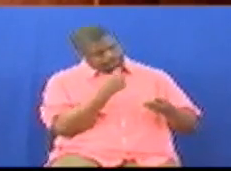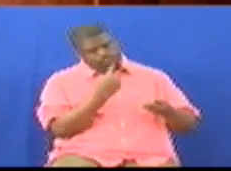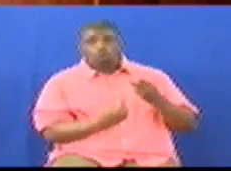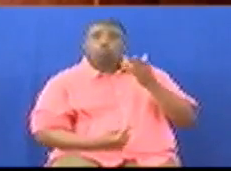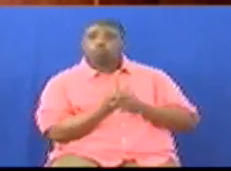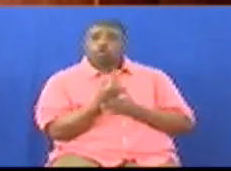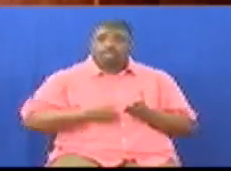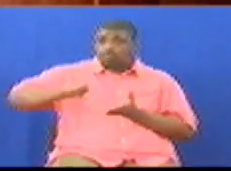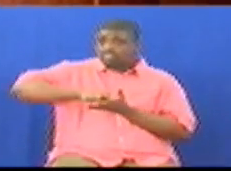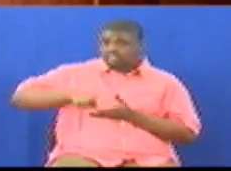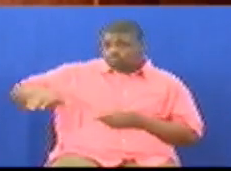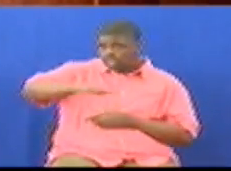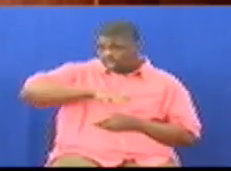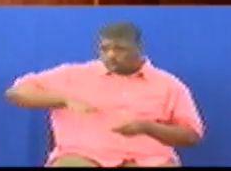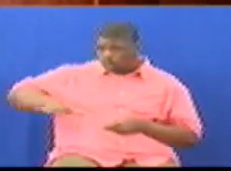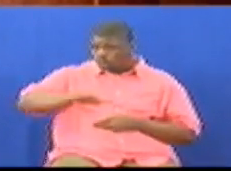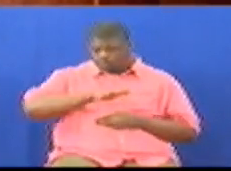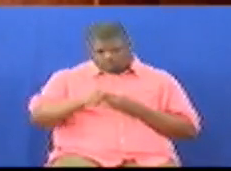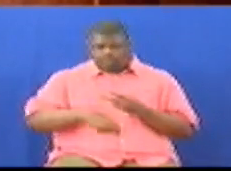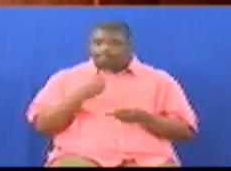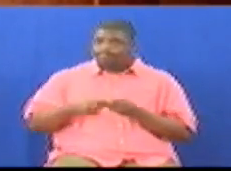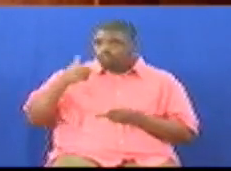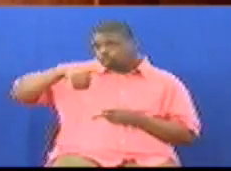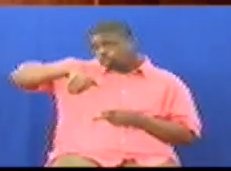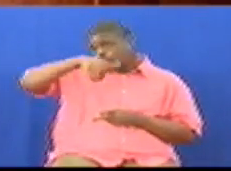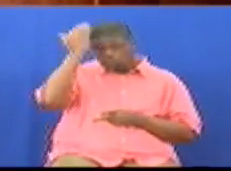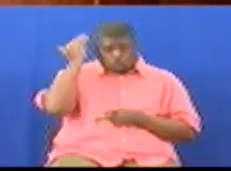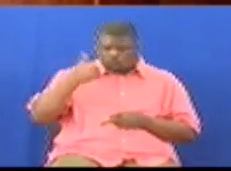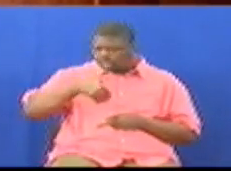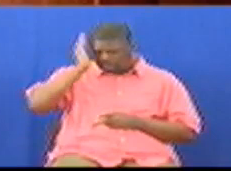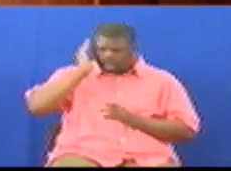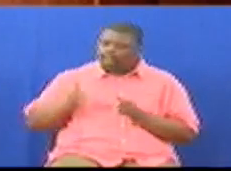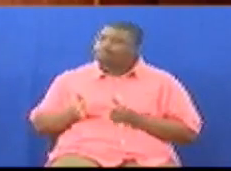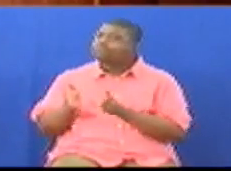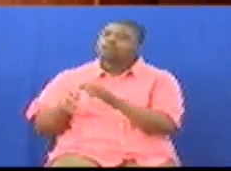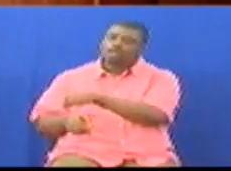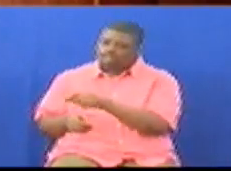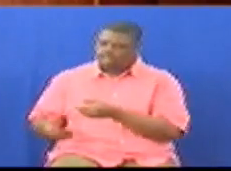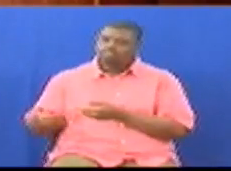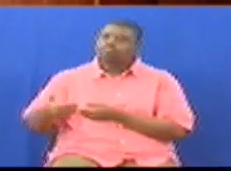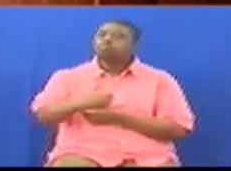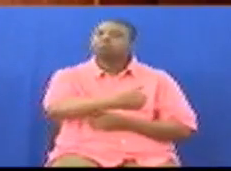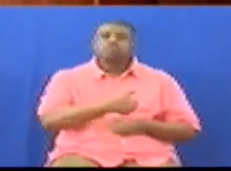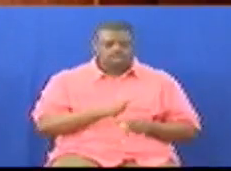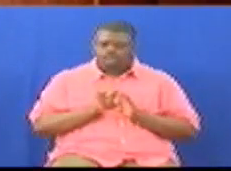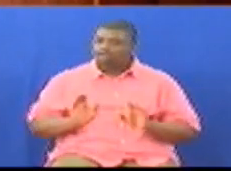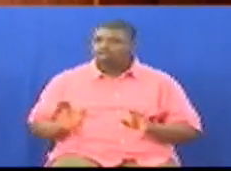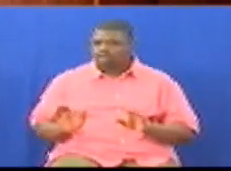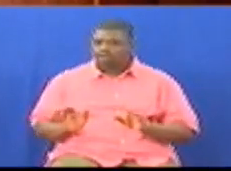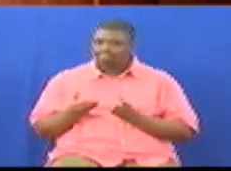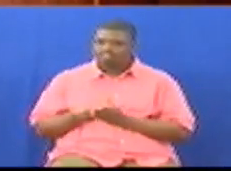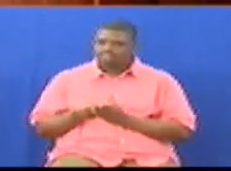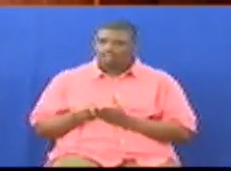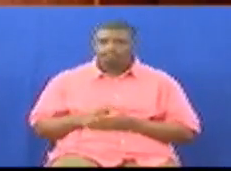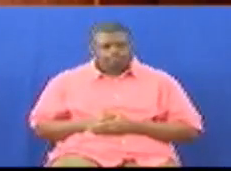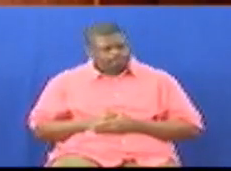eneo la makusanyo na uwezo wa kusanya, na mbili, chuo cha serikali za mitaa Hombolo ambacho kilikusanya jumla ya 83.5% kutokana na ongezeko